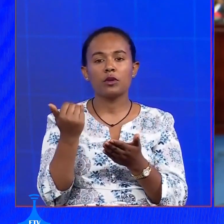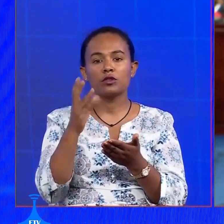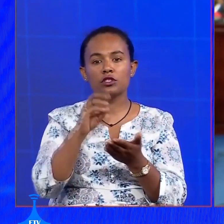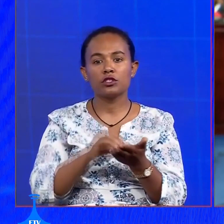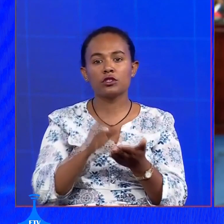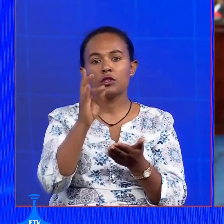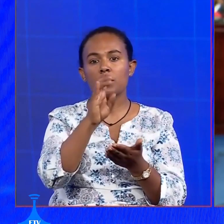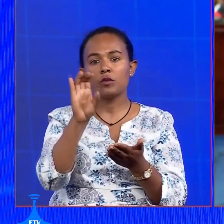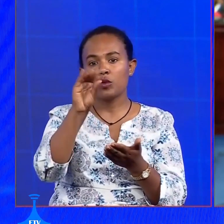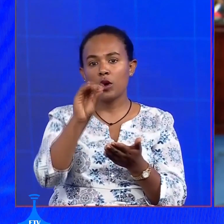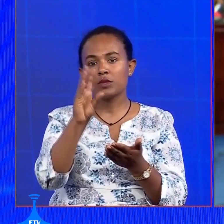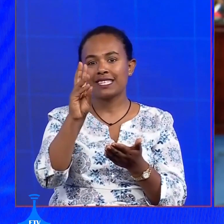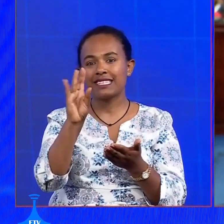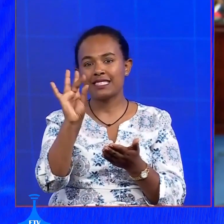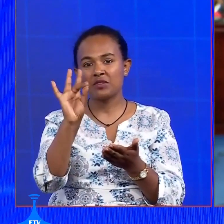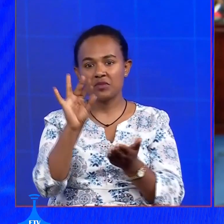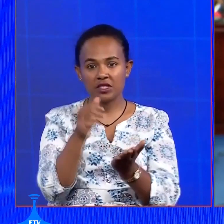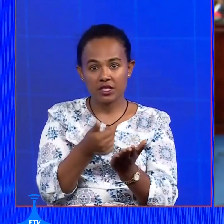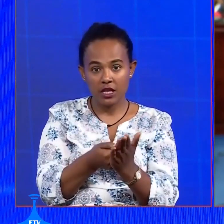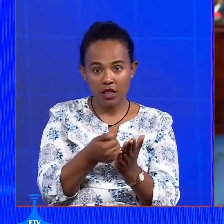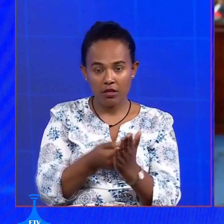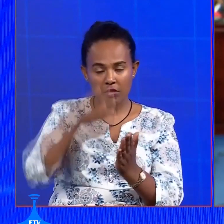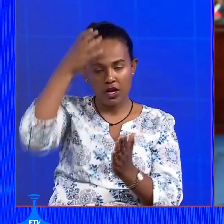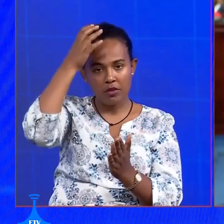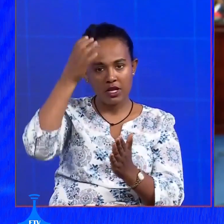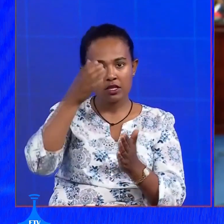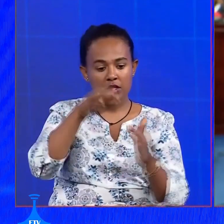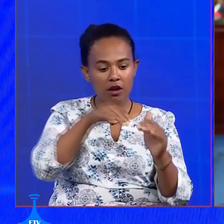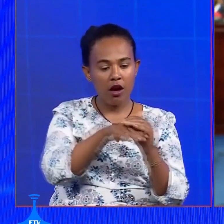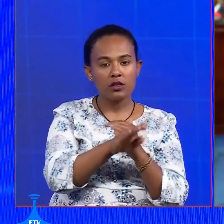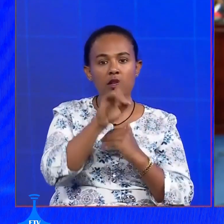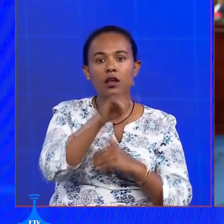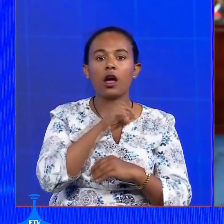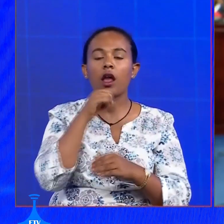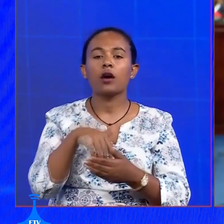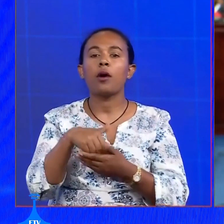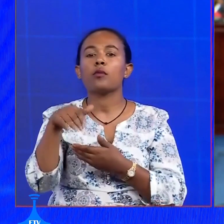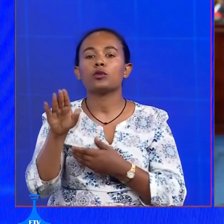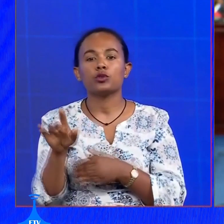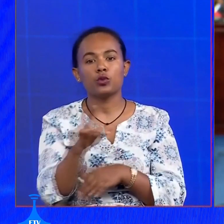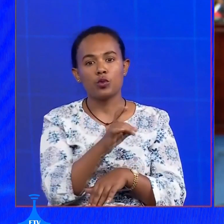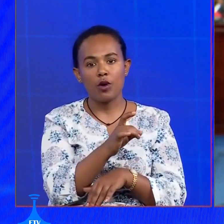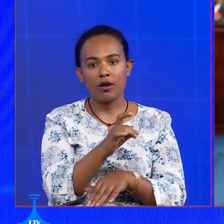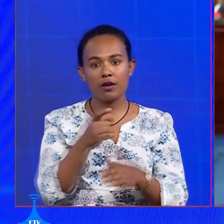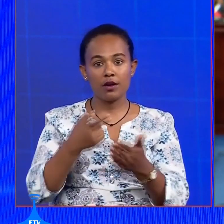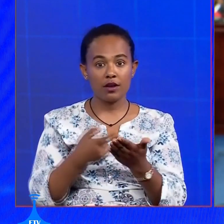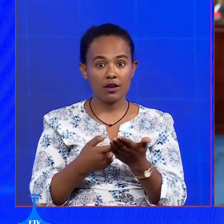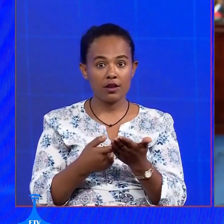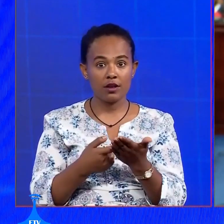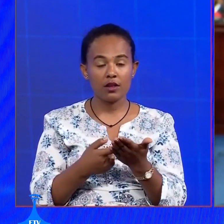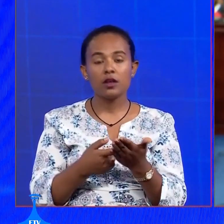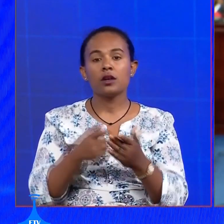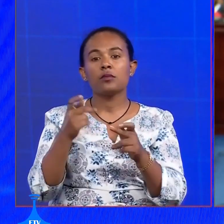206,750 ከ68 ሳንቲም ከመንግስት ካዝና ያለ አግባብ ወጪ ሆኗል። ይህንን